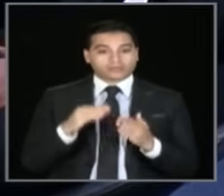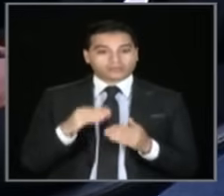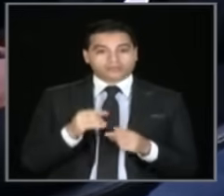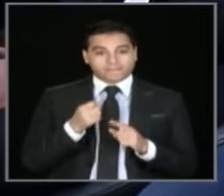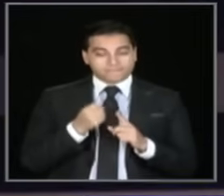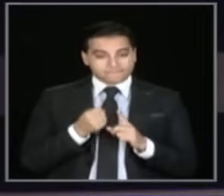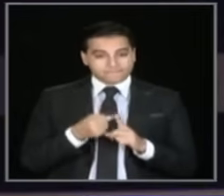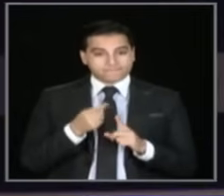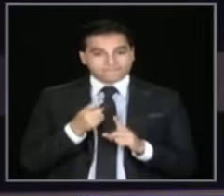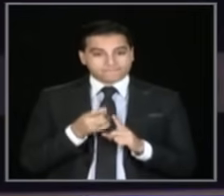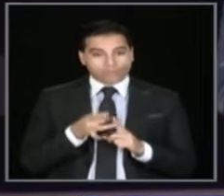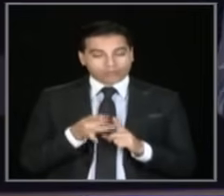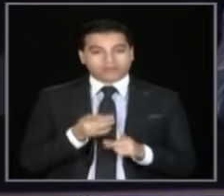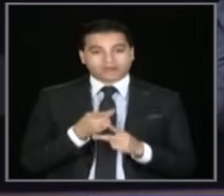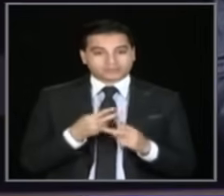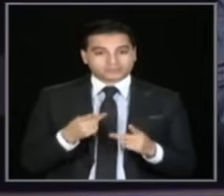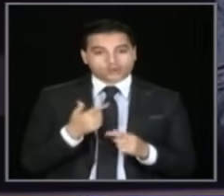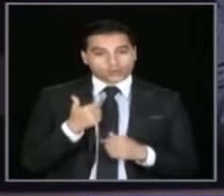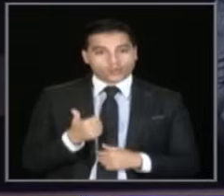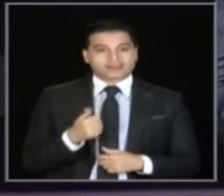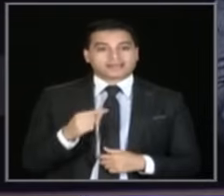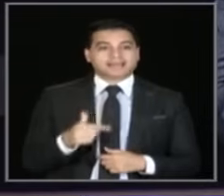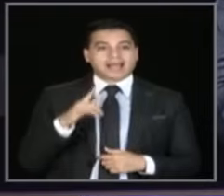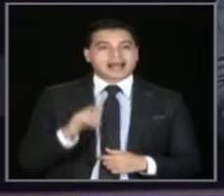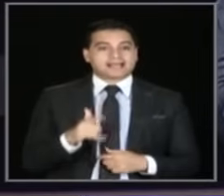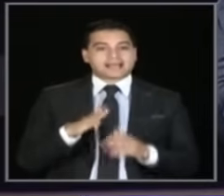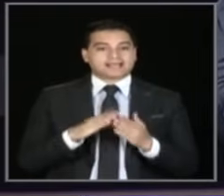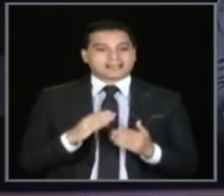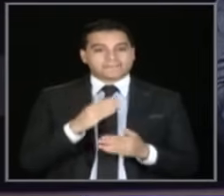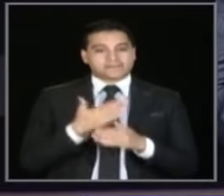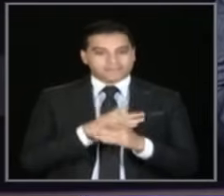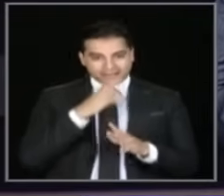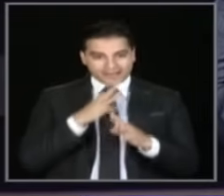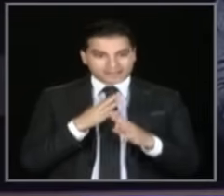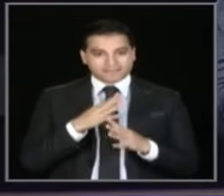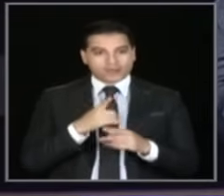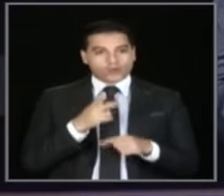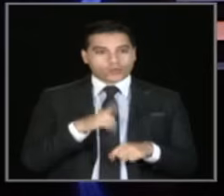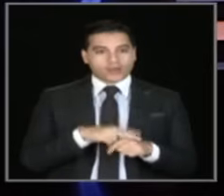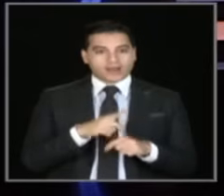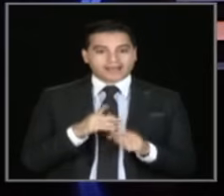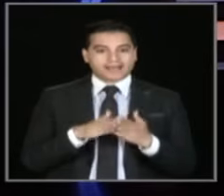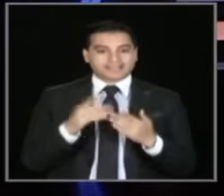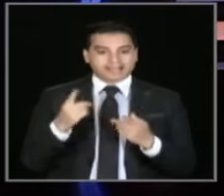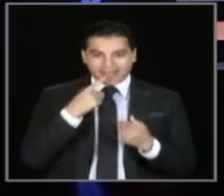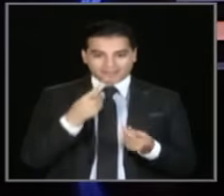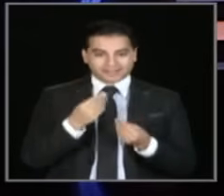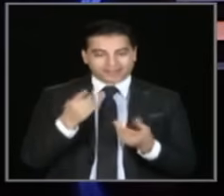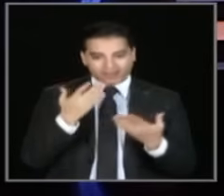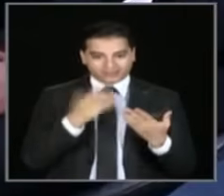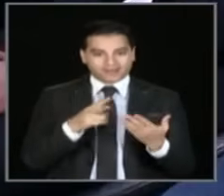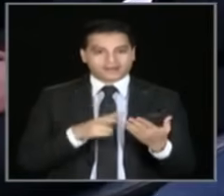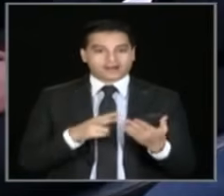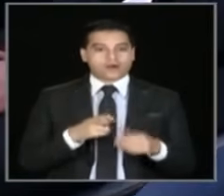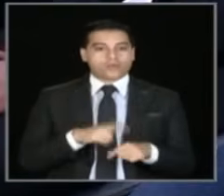المخدرات. عن المخدرات. كويس. داليا خدت نسخه النهارده هديه عشان عيد ميلادها، وكلامك ده هيخليها تقراها على طول. عندك صاحب